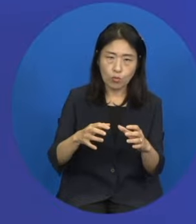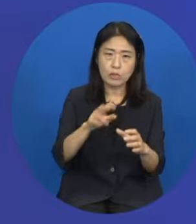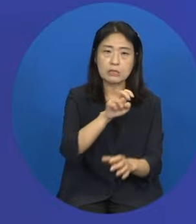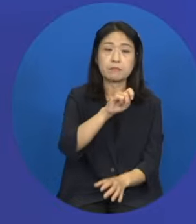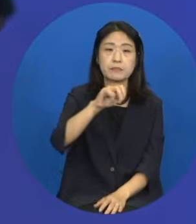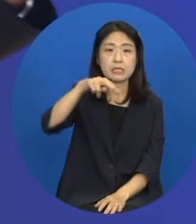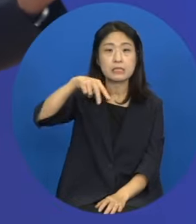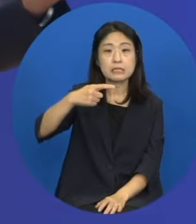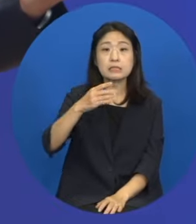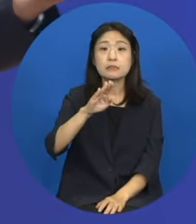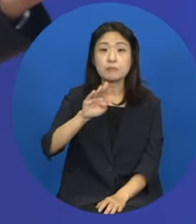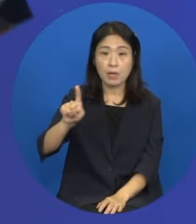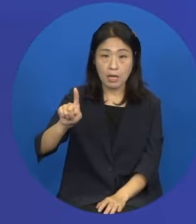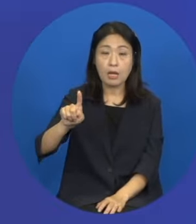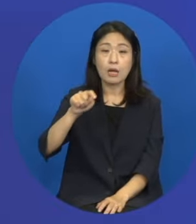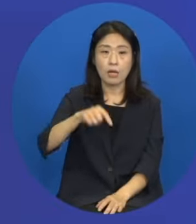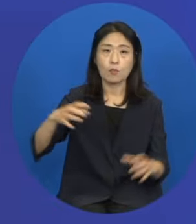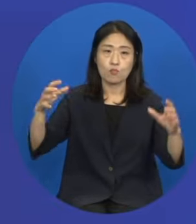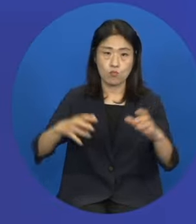에스라가